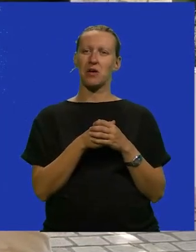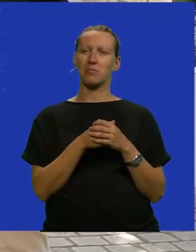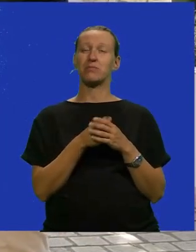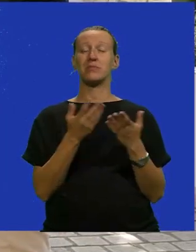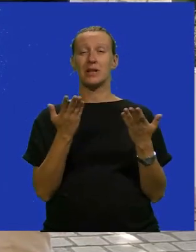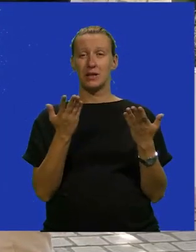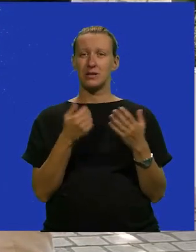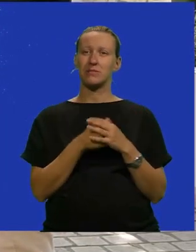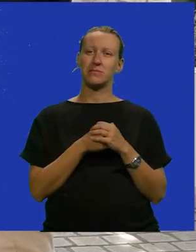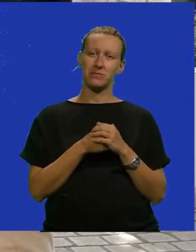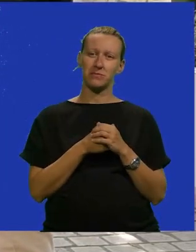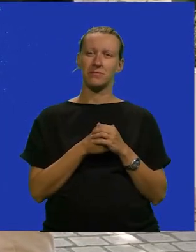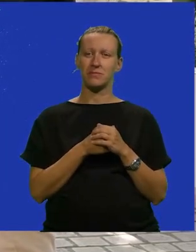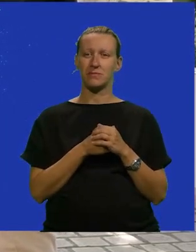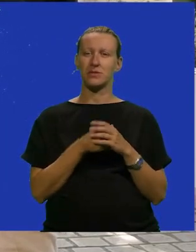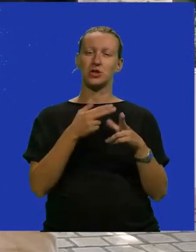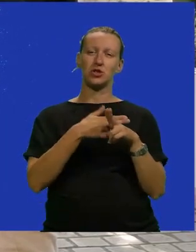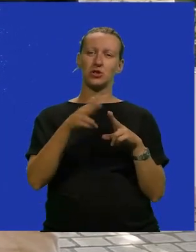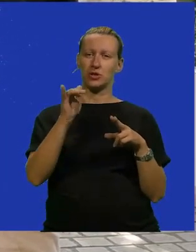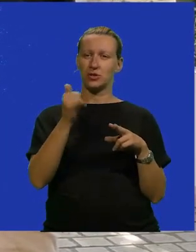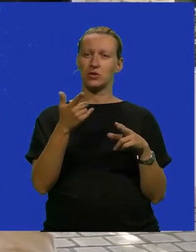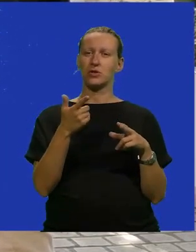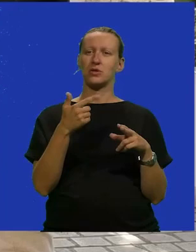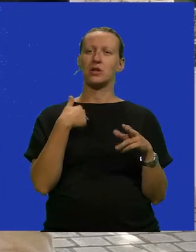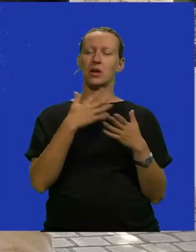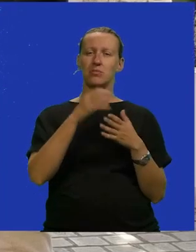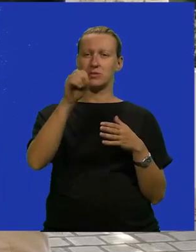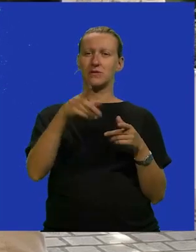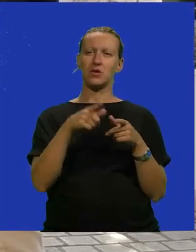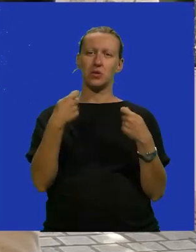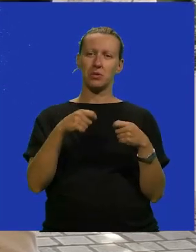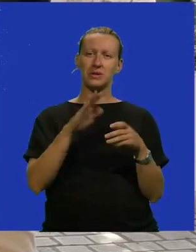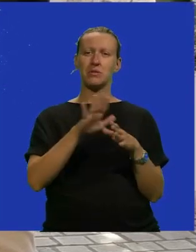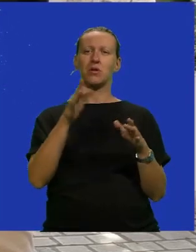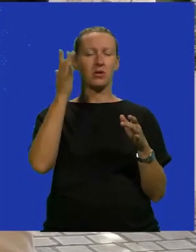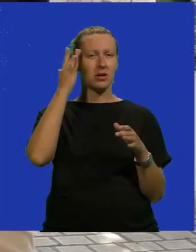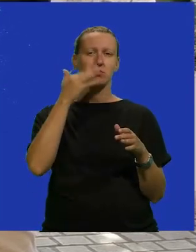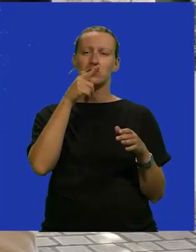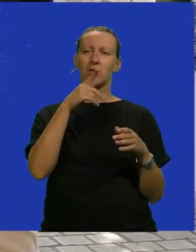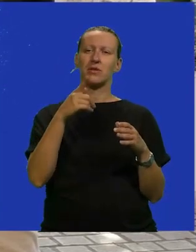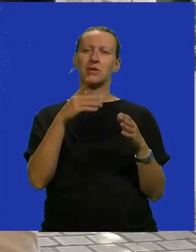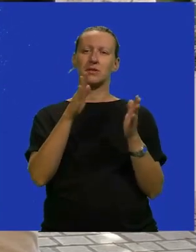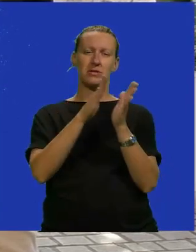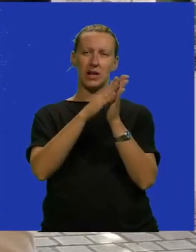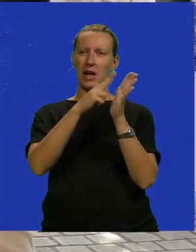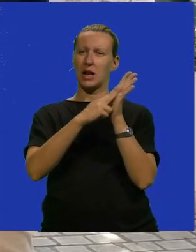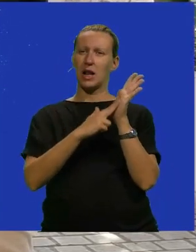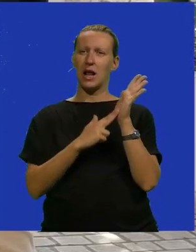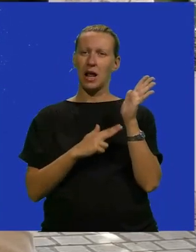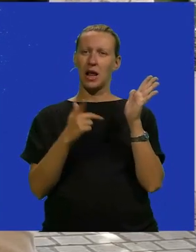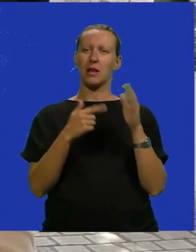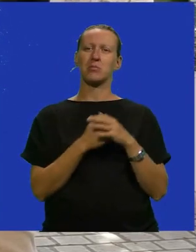Ha. Da, čista je. Ja bi je metnula u plastiku, samo ne znam šta s ovim reklamama ovo gore.